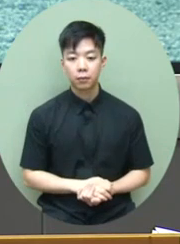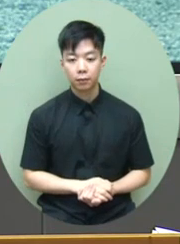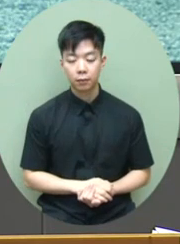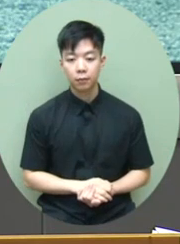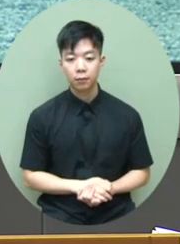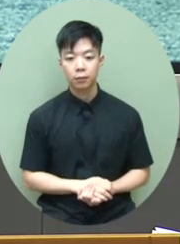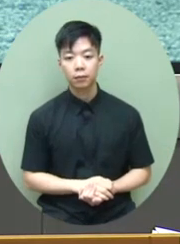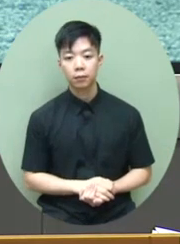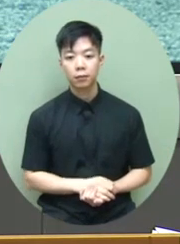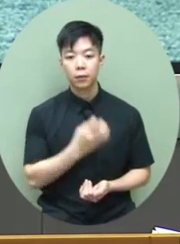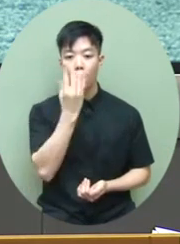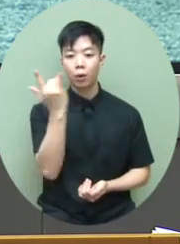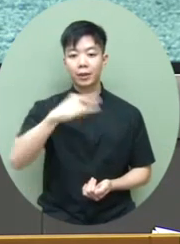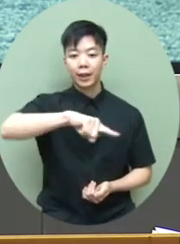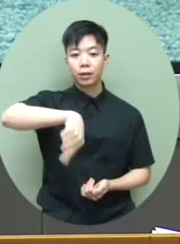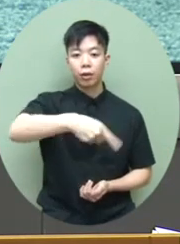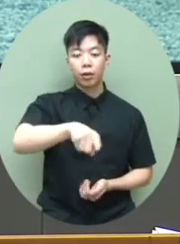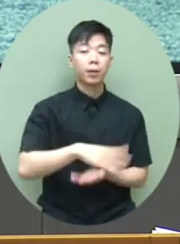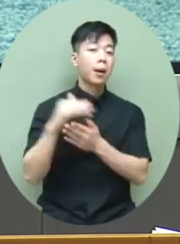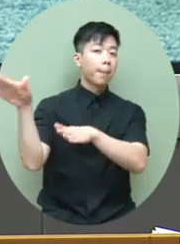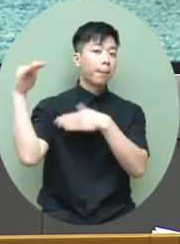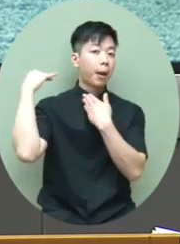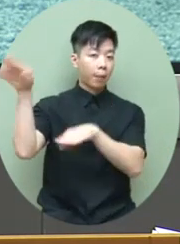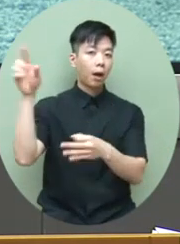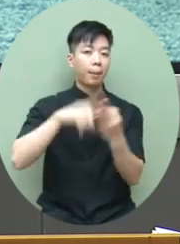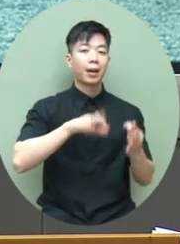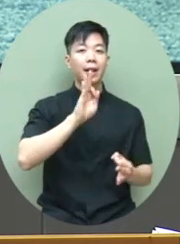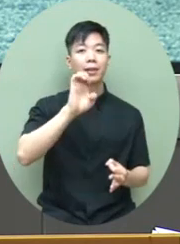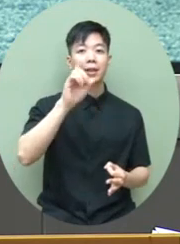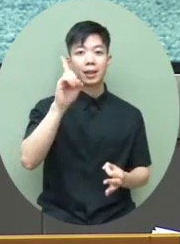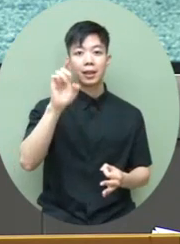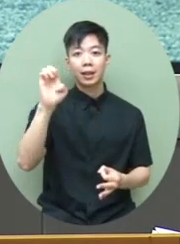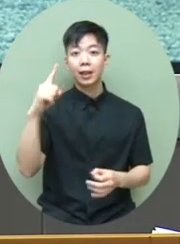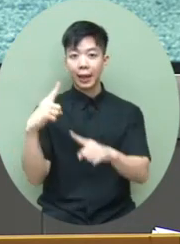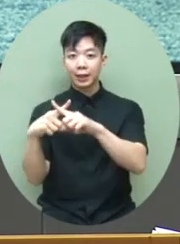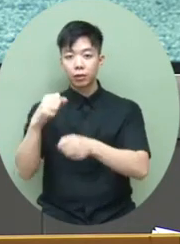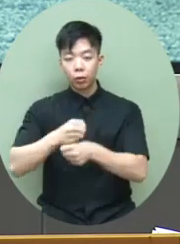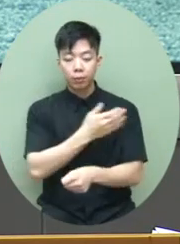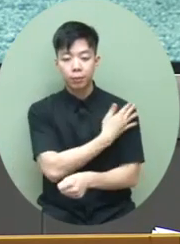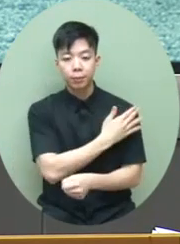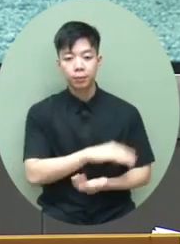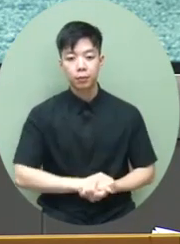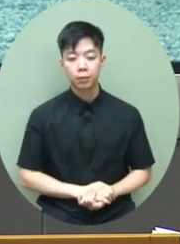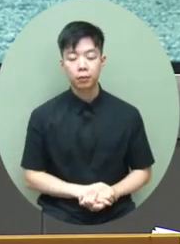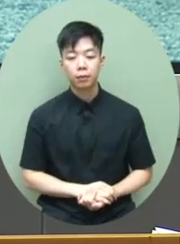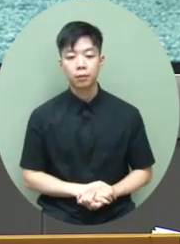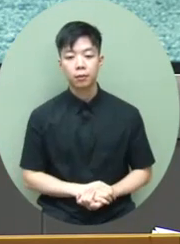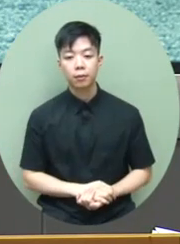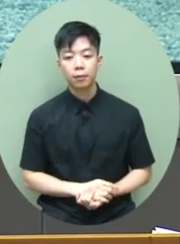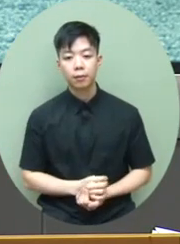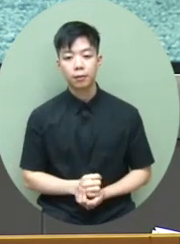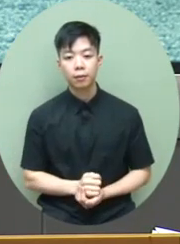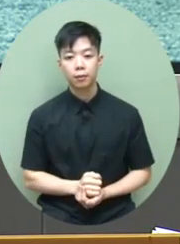呢個香港機場啦 FedEx 嘅 Express 嗰度咧就工作嘅。咁佢